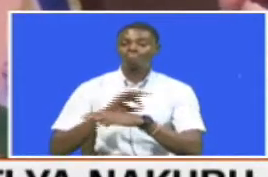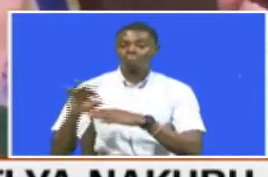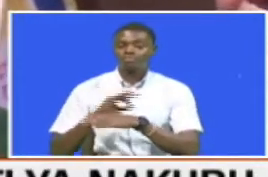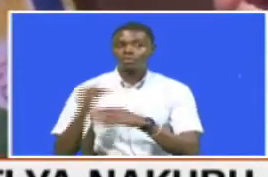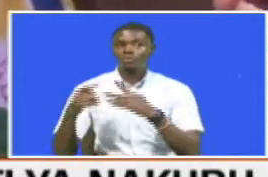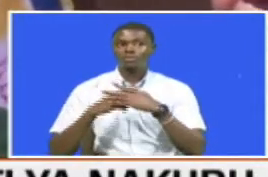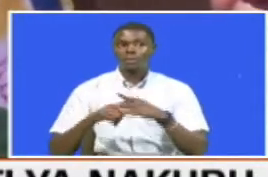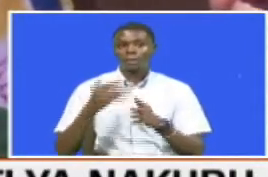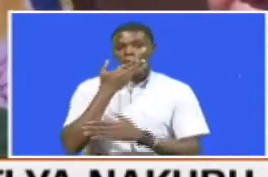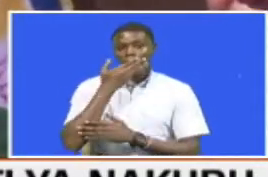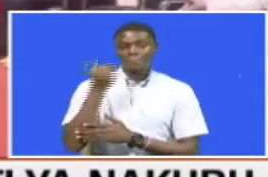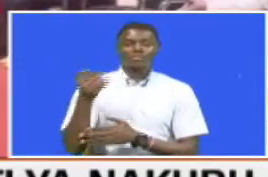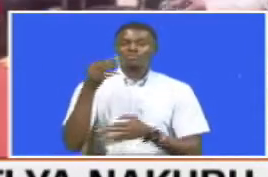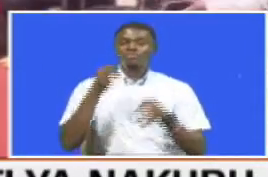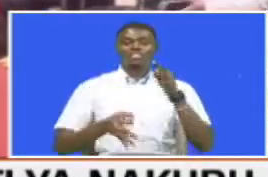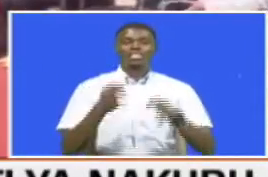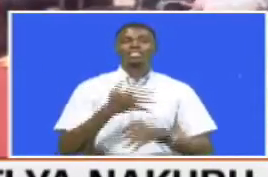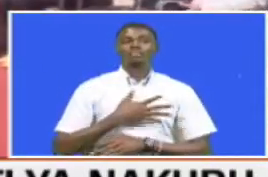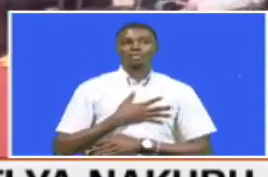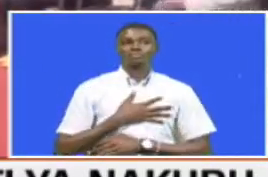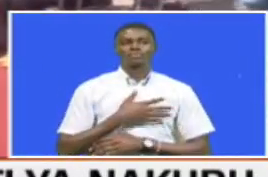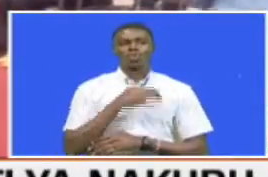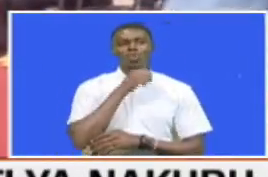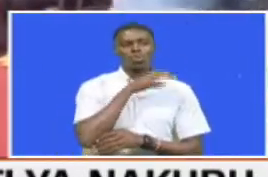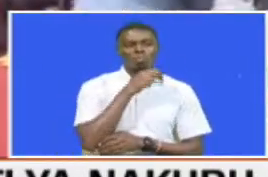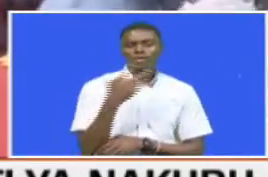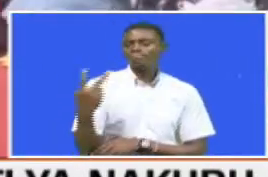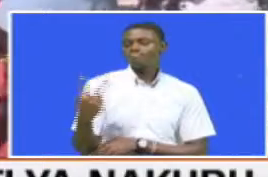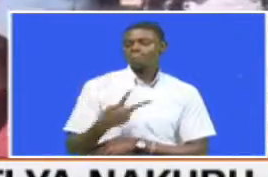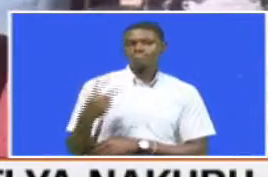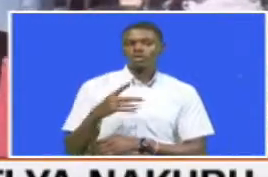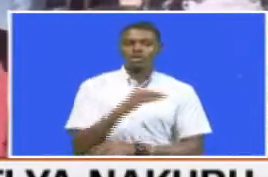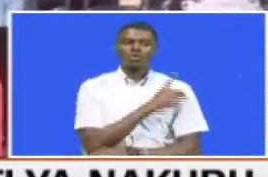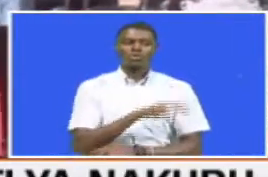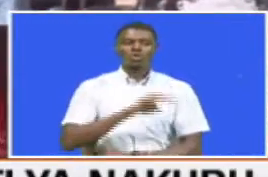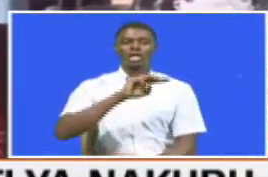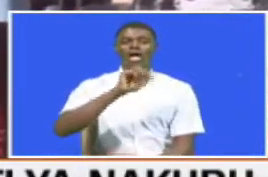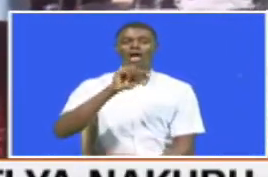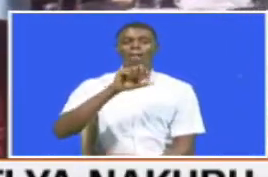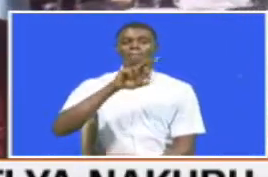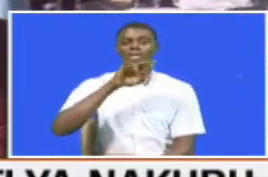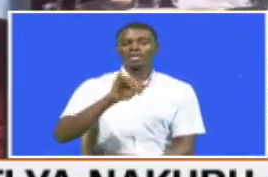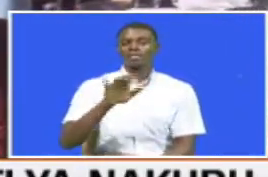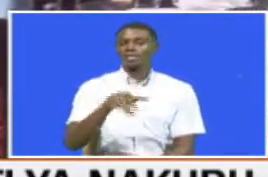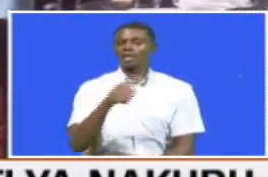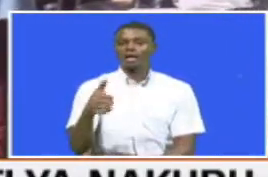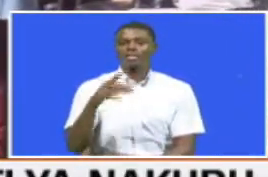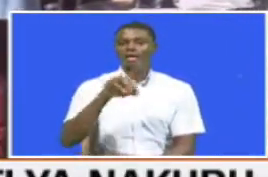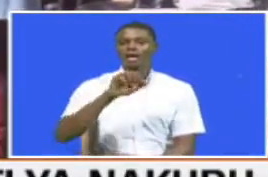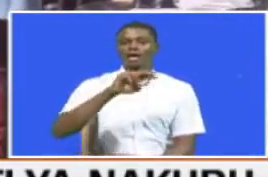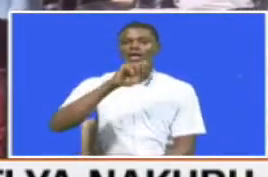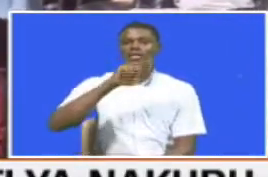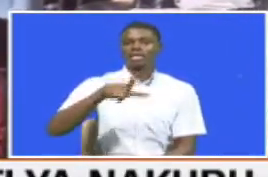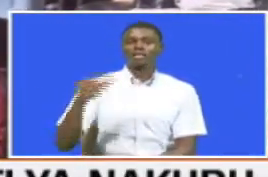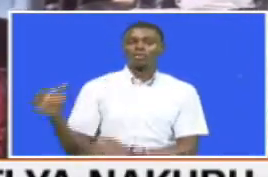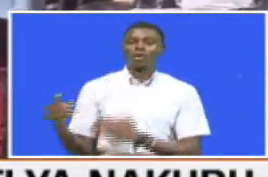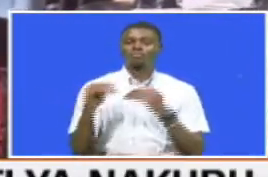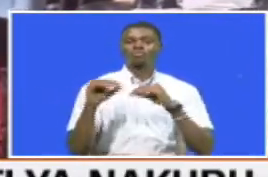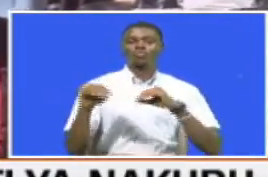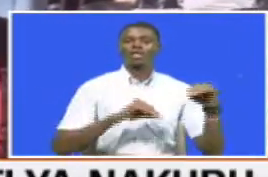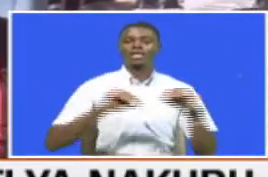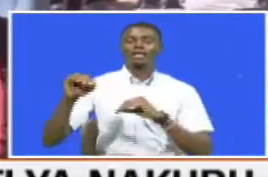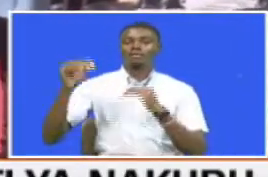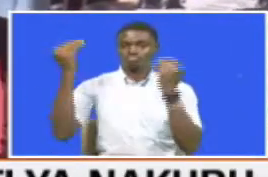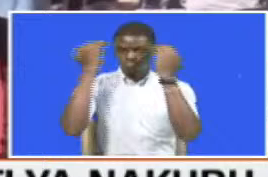to the best of my judgment. Walalamishi wawili Dr. Magare Gikenyi na mwenzake Daniel Bet walielekea